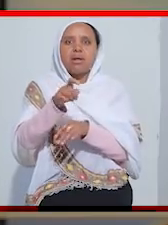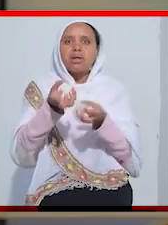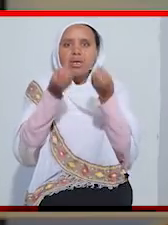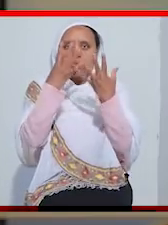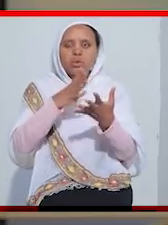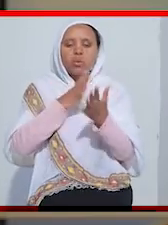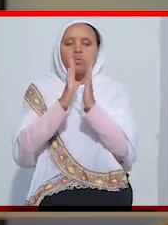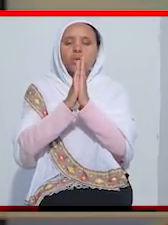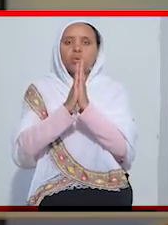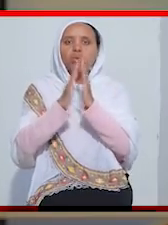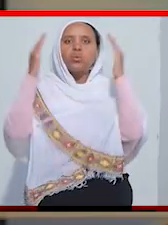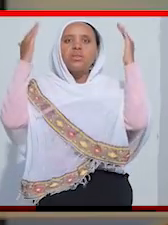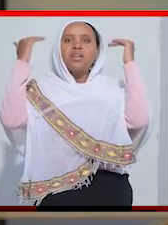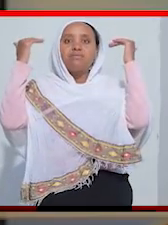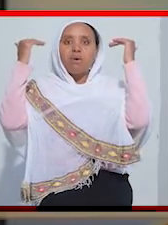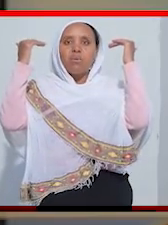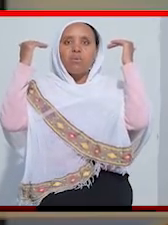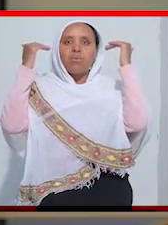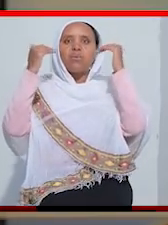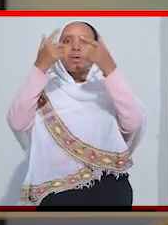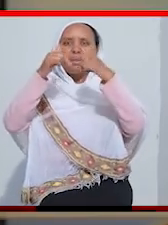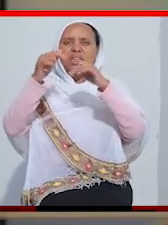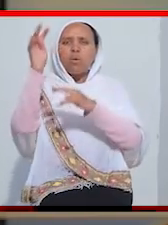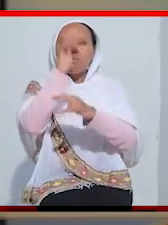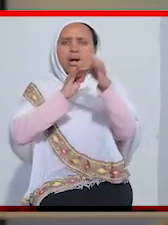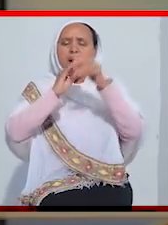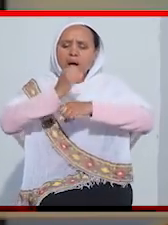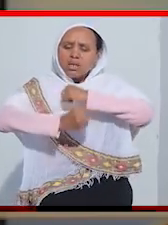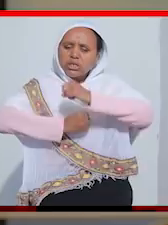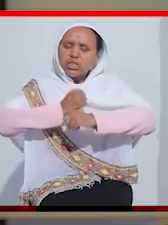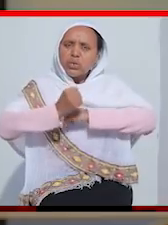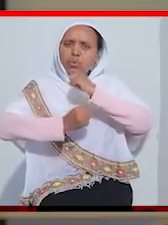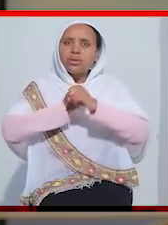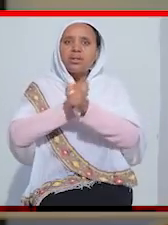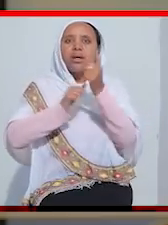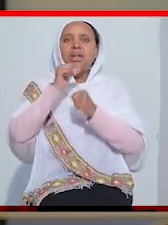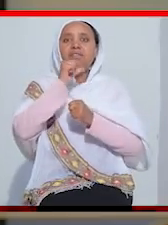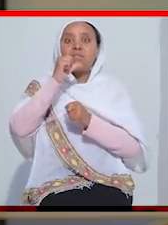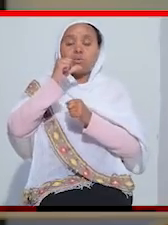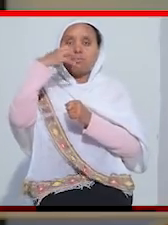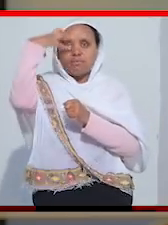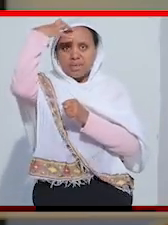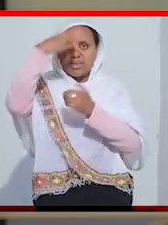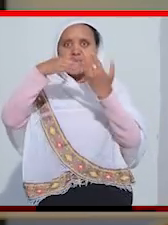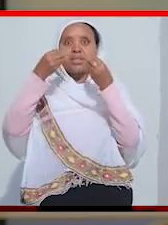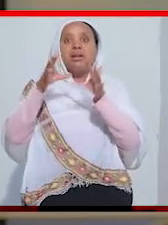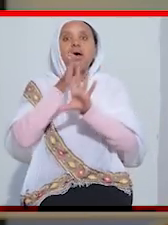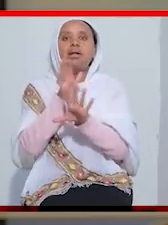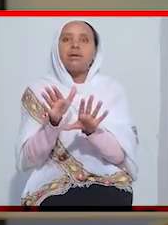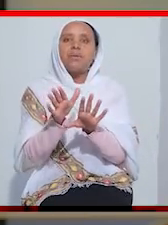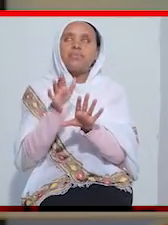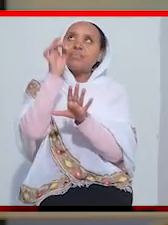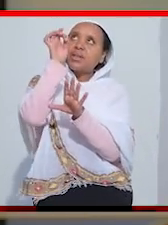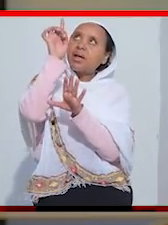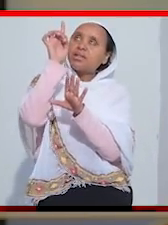ይገባል። የብዙ ሰው ጸሎቱ ተስፋው የመጣው መከራ አስጨንቆት የማታልፈዋን ርስ መንግሥተ ሰማያት